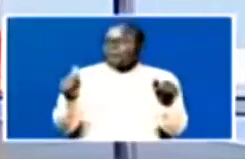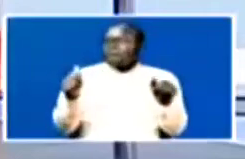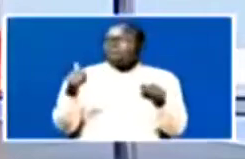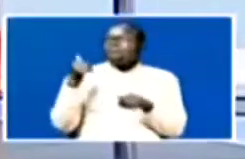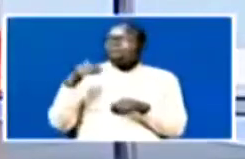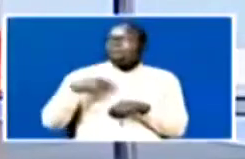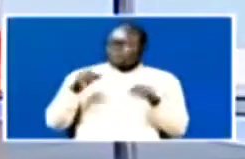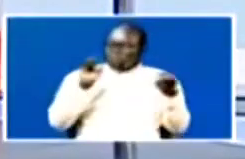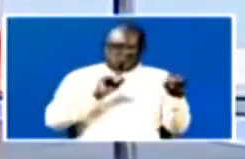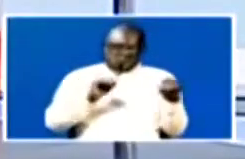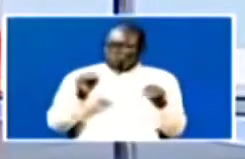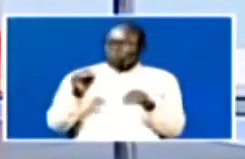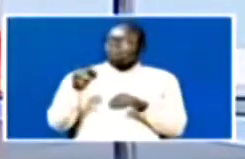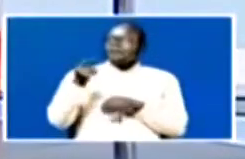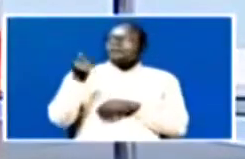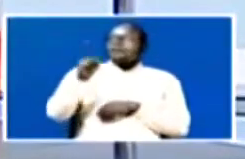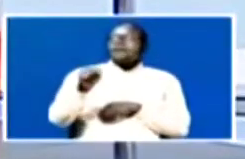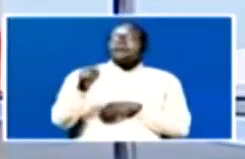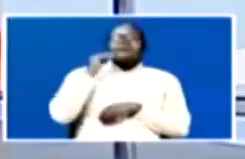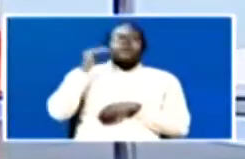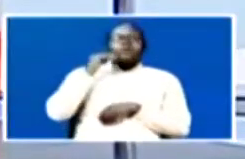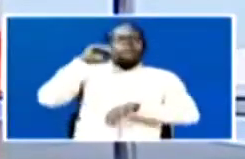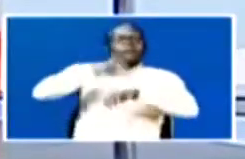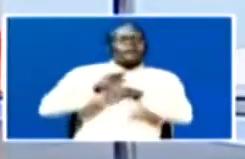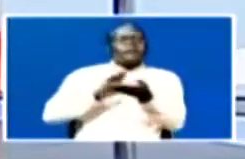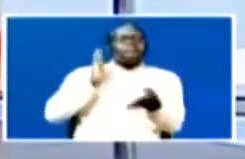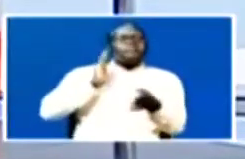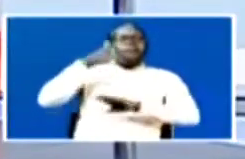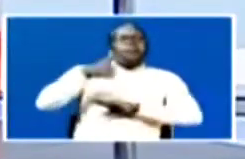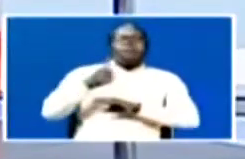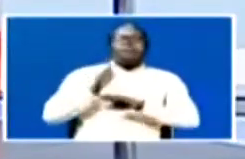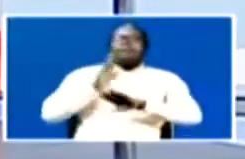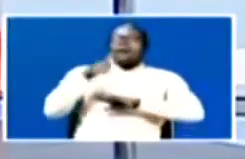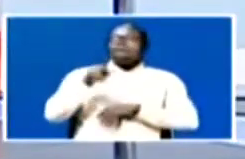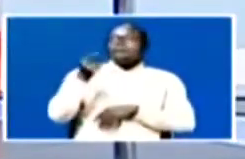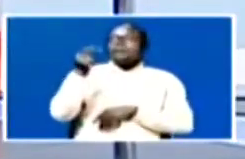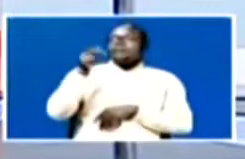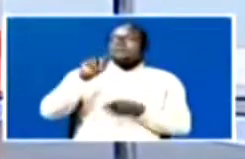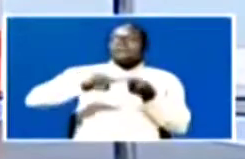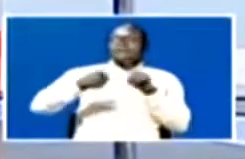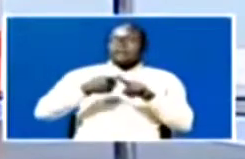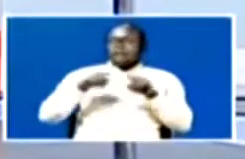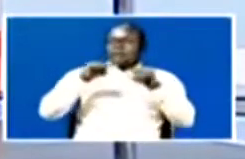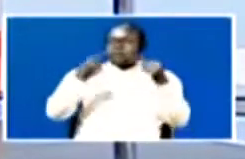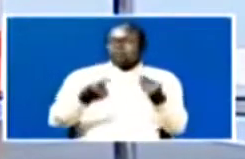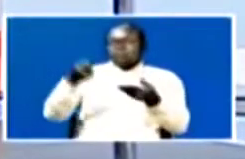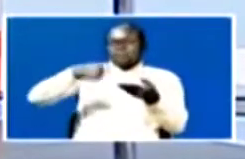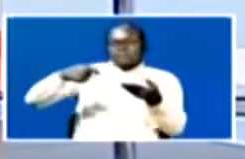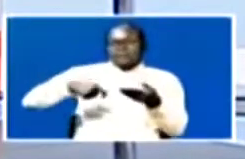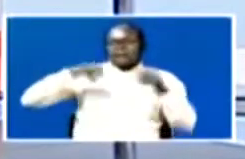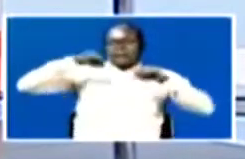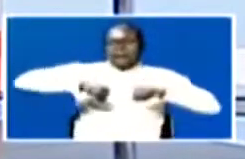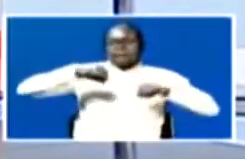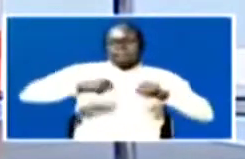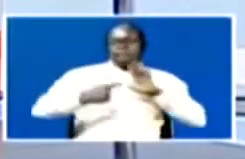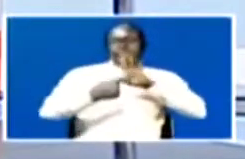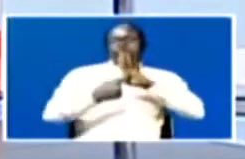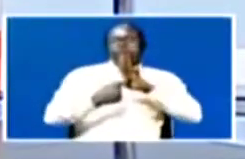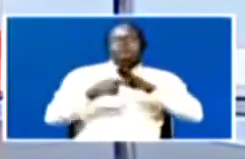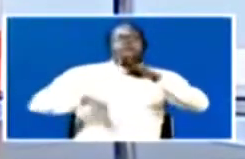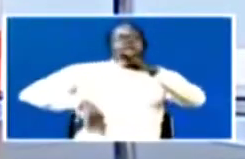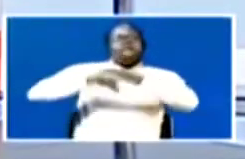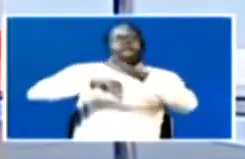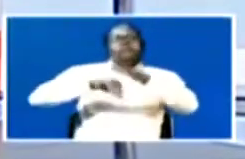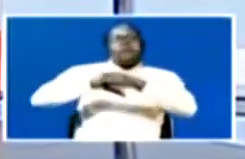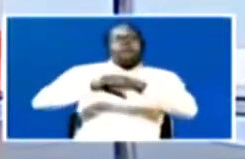runinga ya KTN Home watapata burudani zaidi baada ya kampuni ya Standard Group kutia saini mkataba wa kuonyesha mechi moja ya ligi